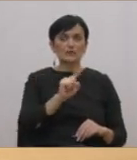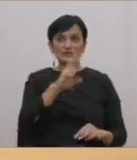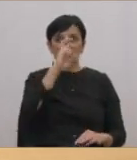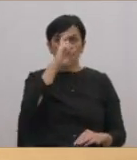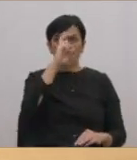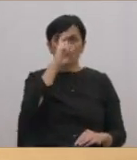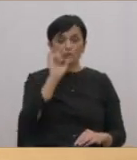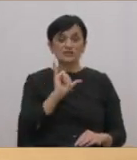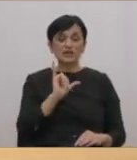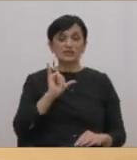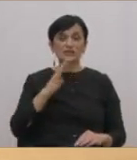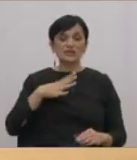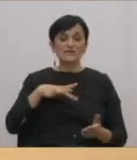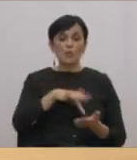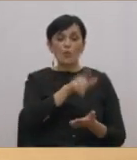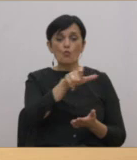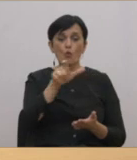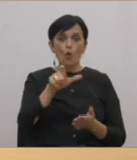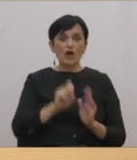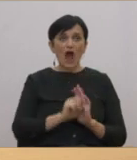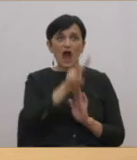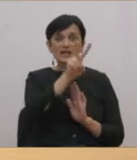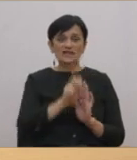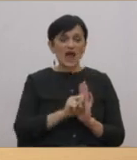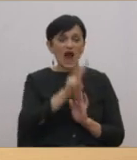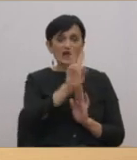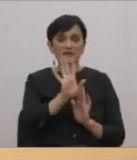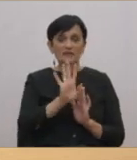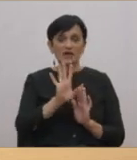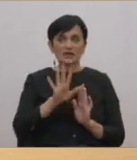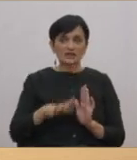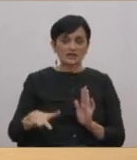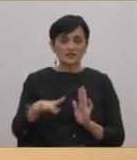სახელმწიფო, სადაც საქართველოს მოქალაქეები არ გარბიან ამ ქვეყნიდან,